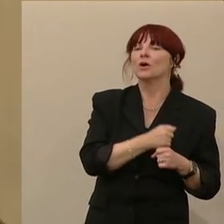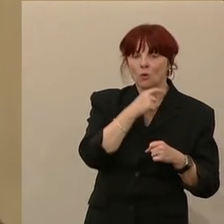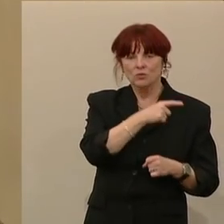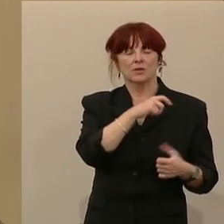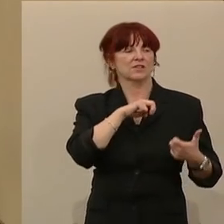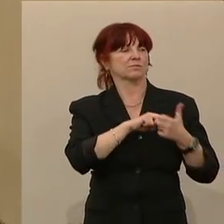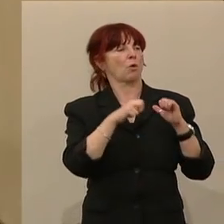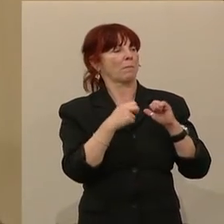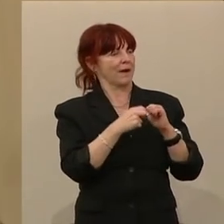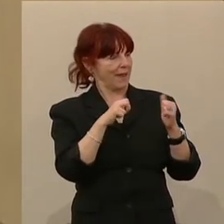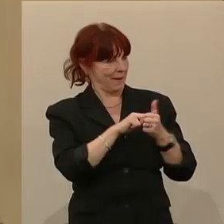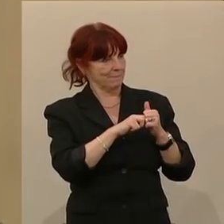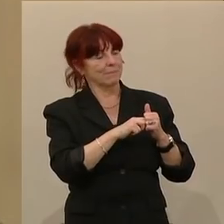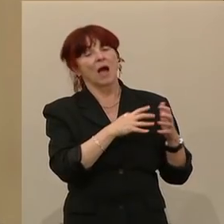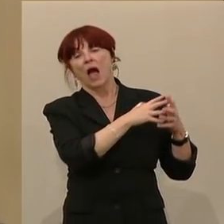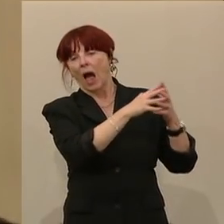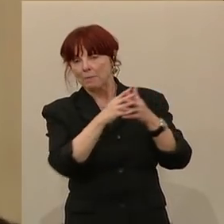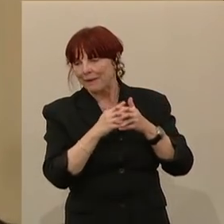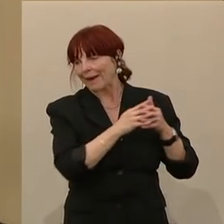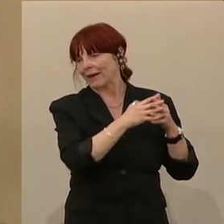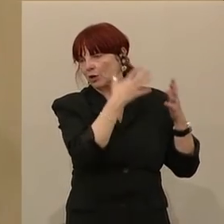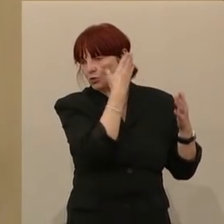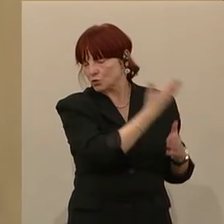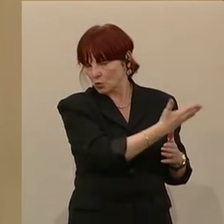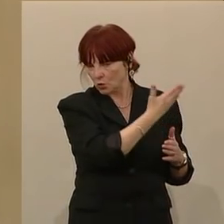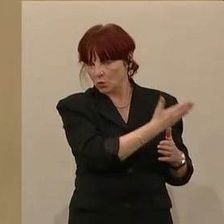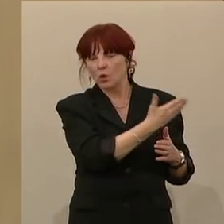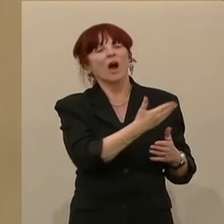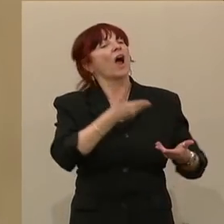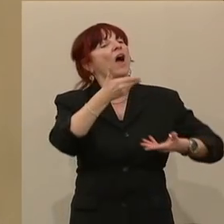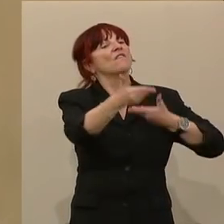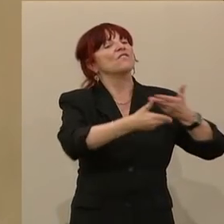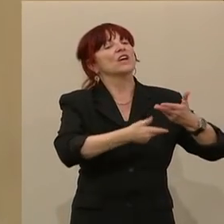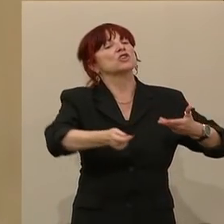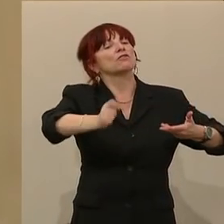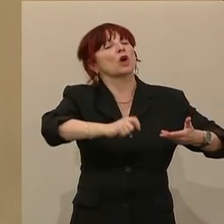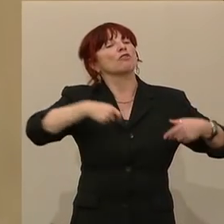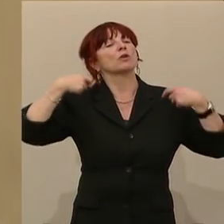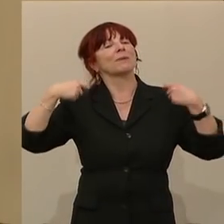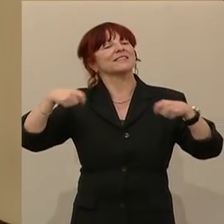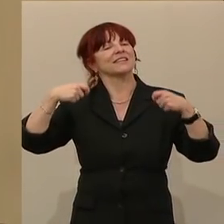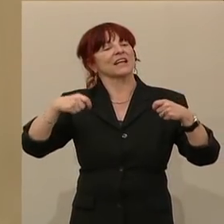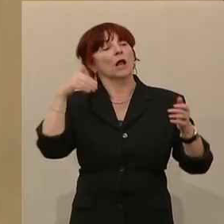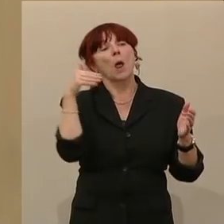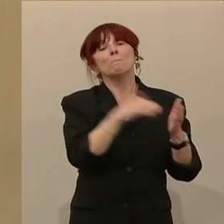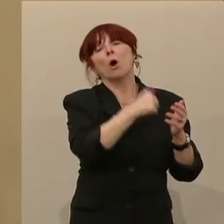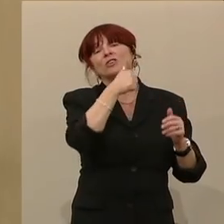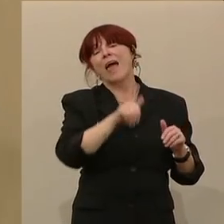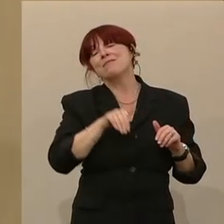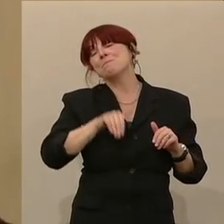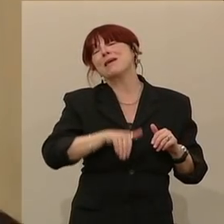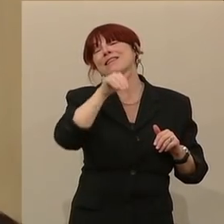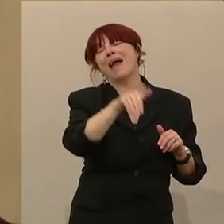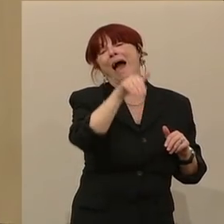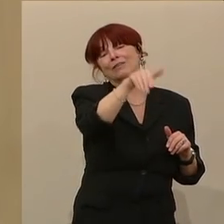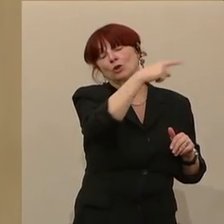die Wirtschaft und der Geldadel sich die Präsidenten dementsprechend kauft. Man braucht dort bis zu 1 Milliarde, um überhaupt Präsident zu werden.